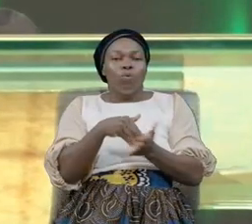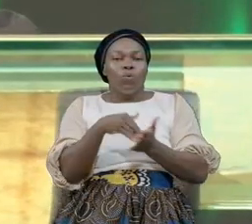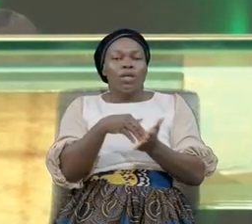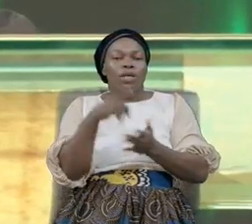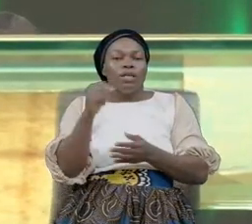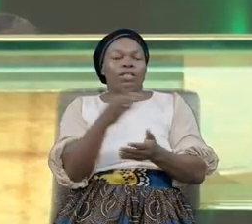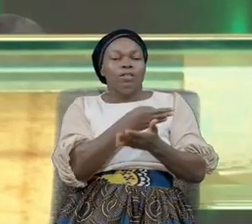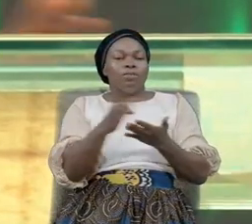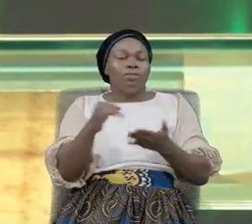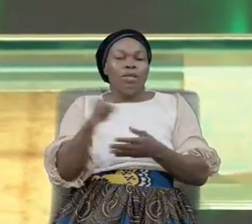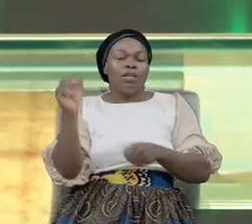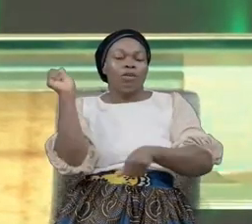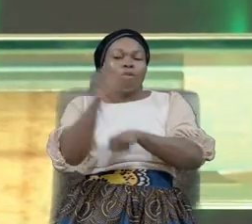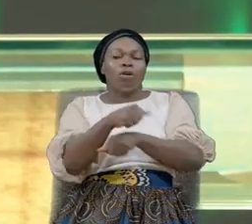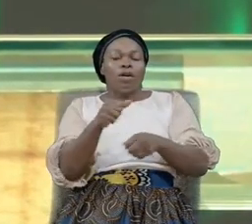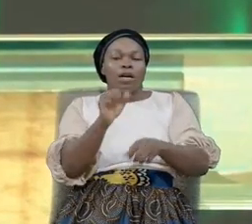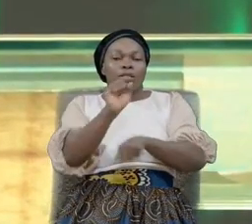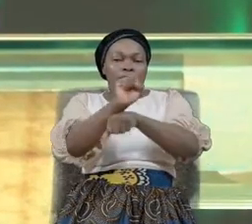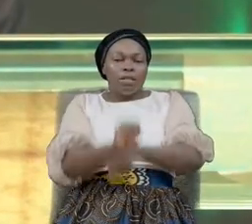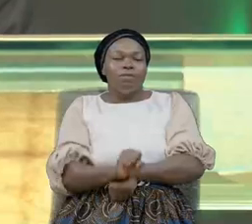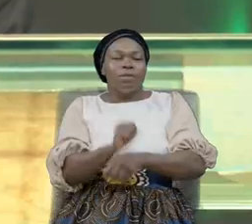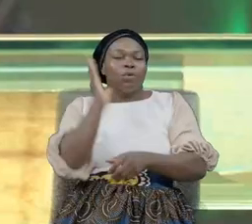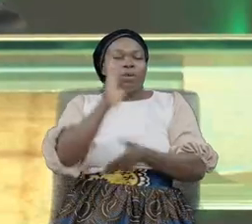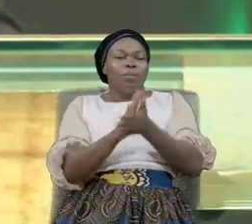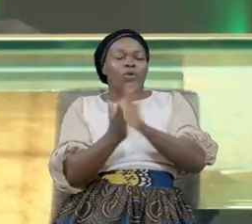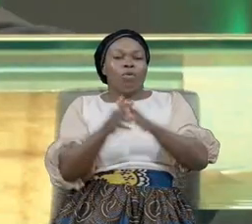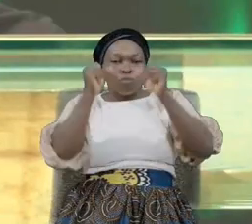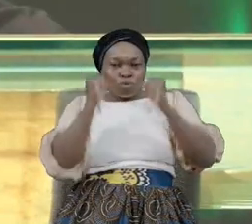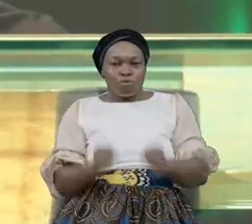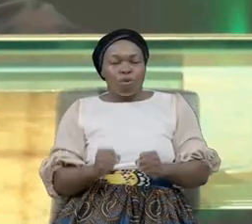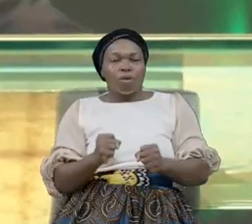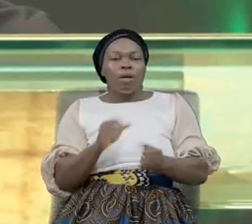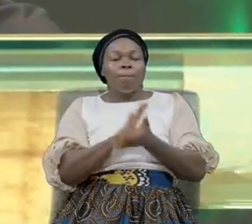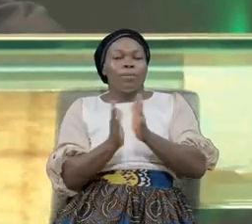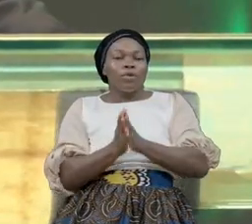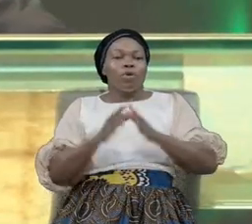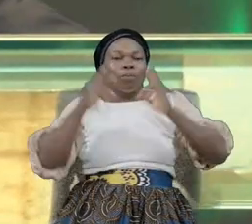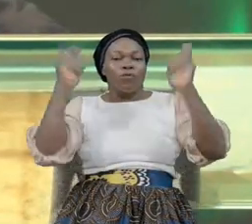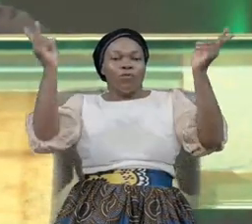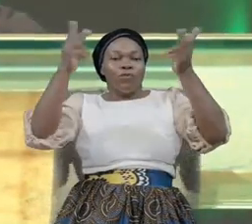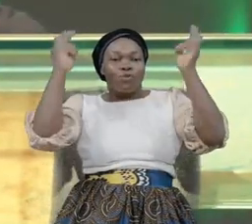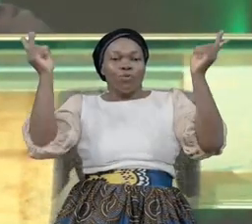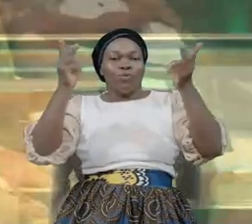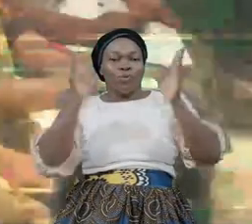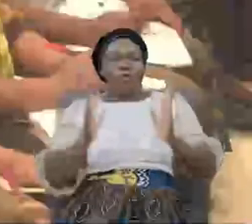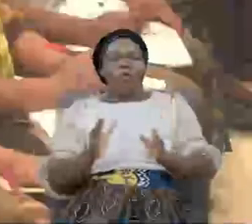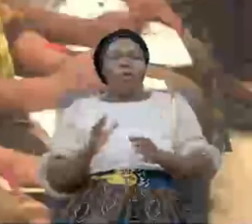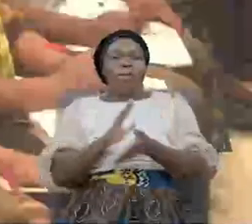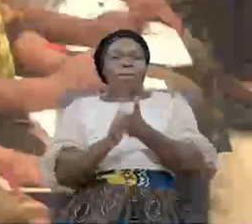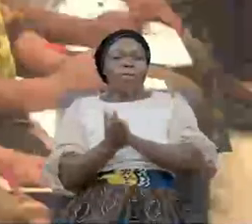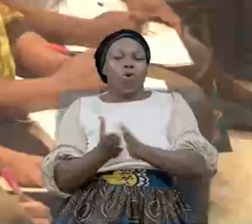la personne qui a échoué dans sa vie devienne fort, devienne triomphante,